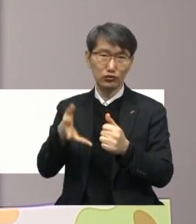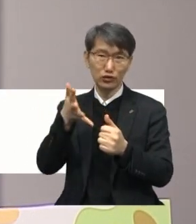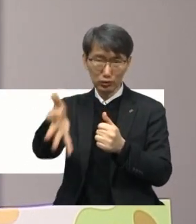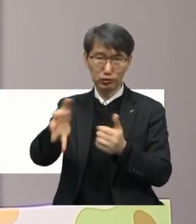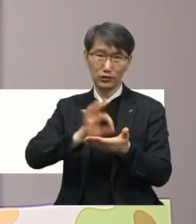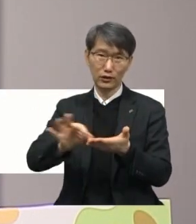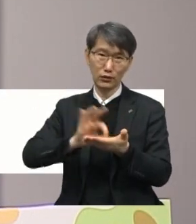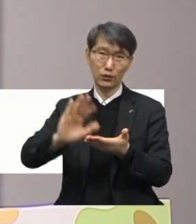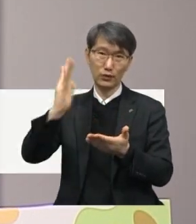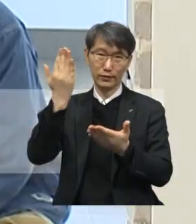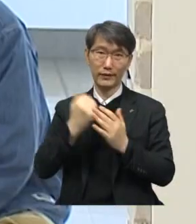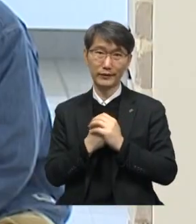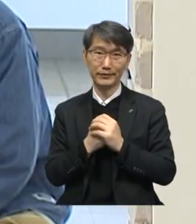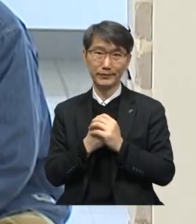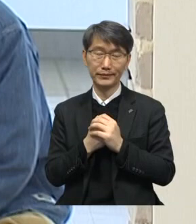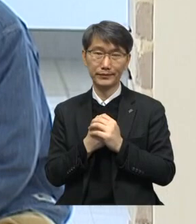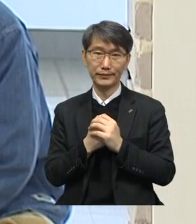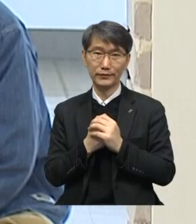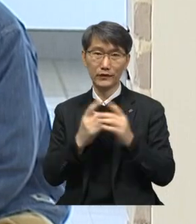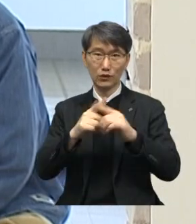전용시설로 활용될 예정입니다.